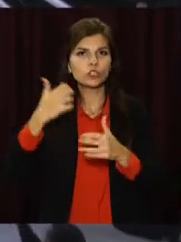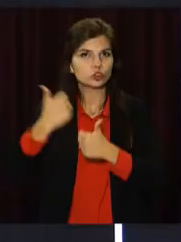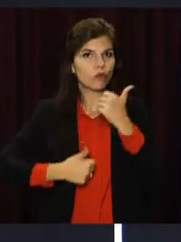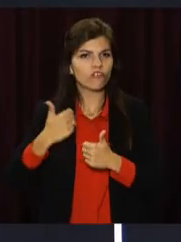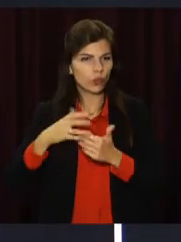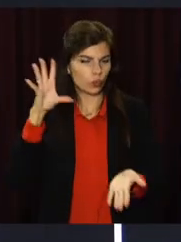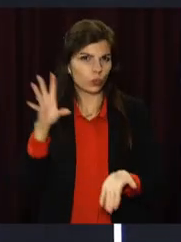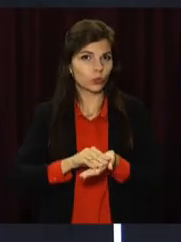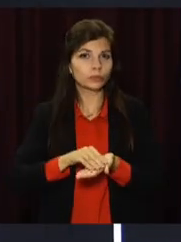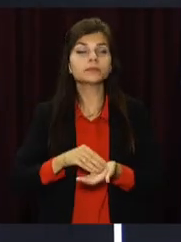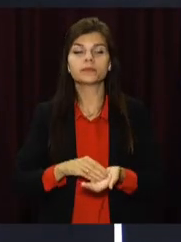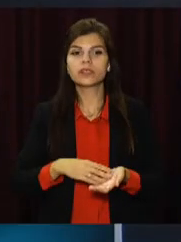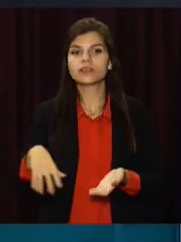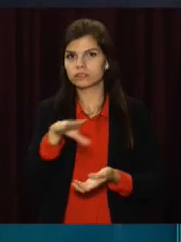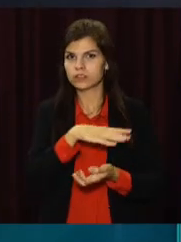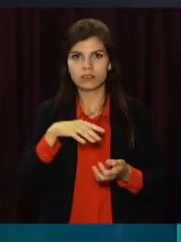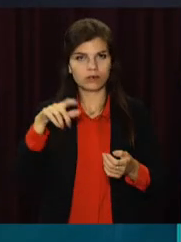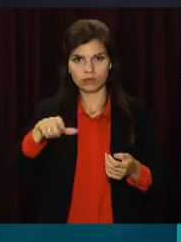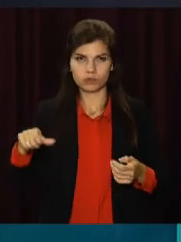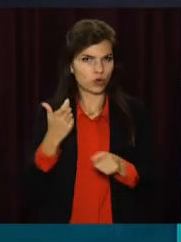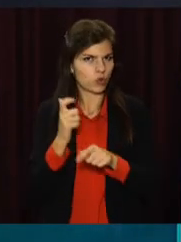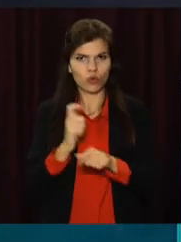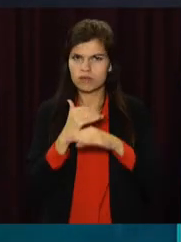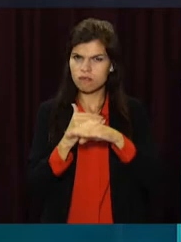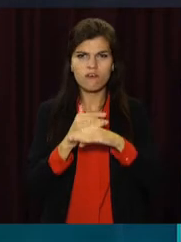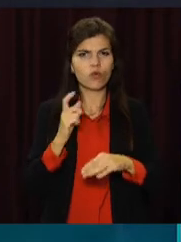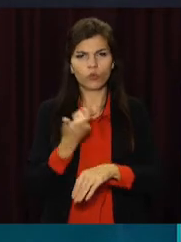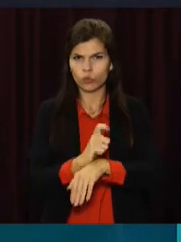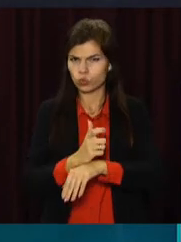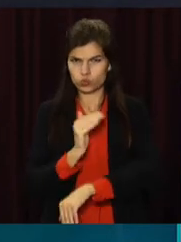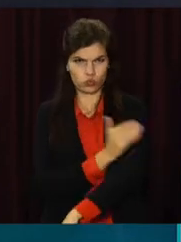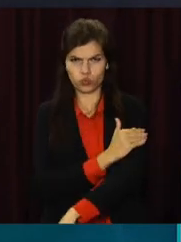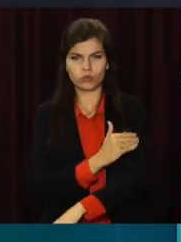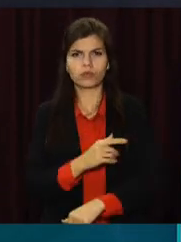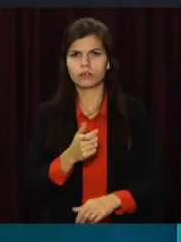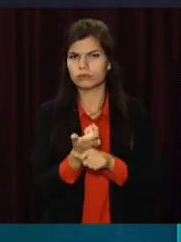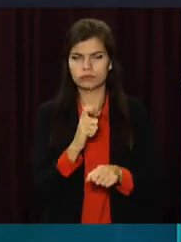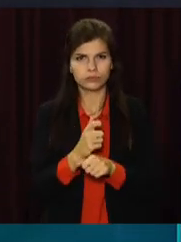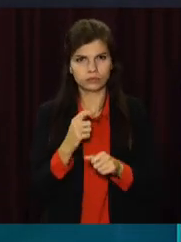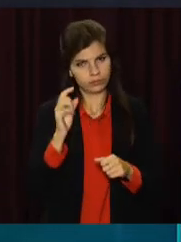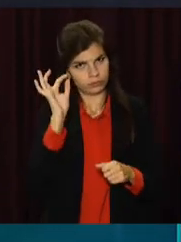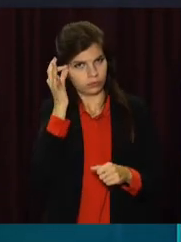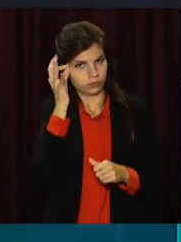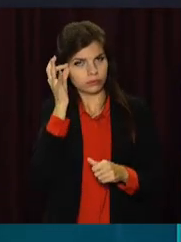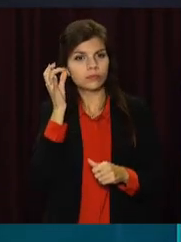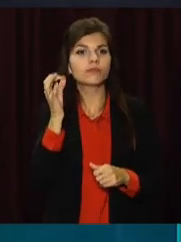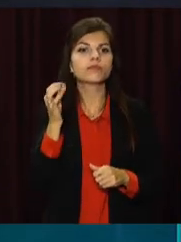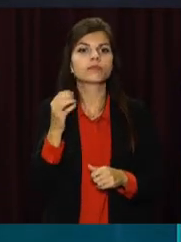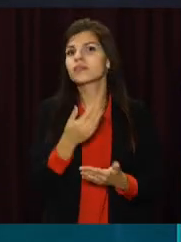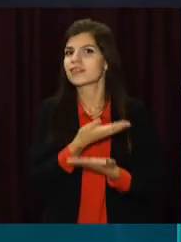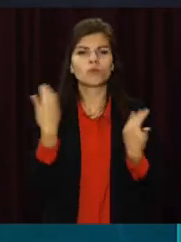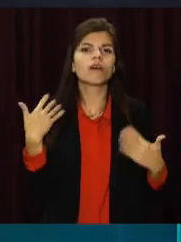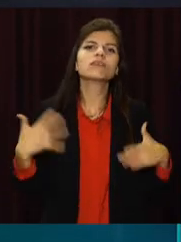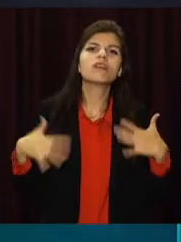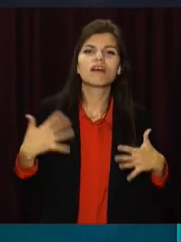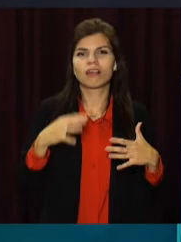змагань. Всі хлопці дуже достойні, рівні, скажімо так, аутсайдерів я явних не бачу,